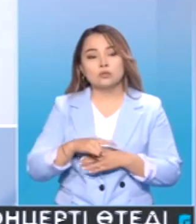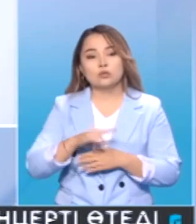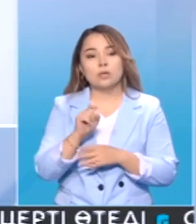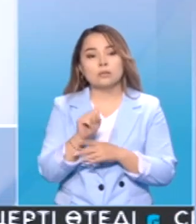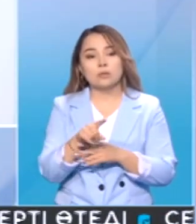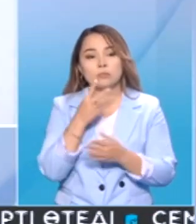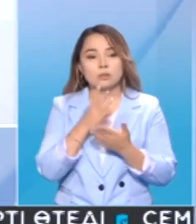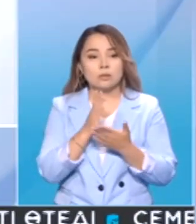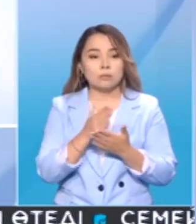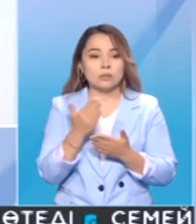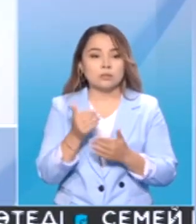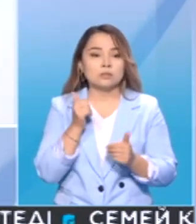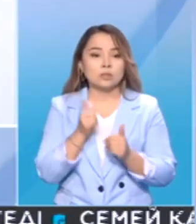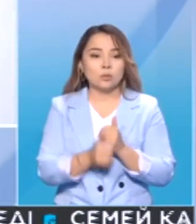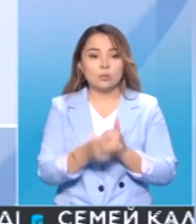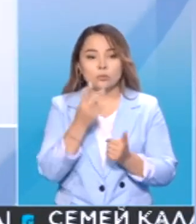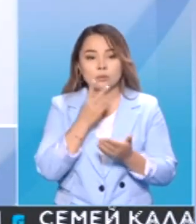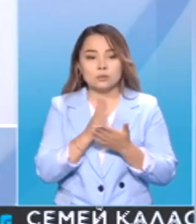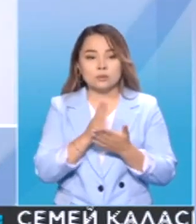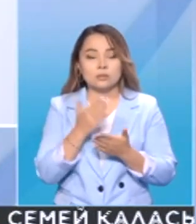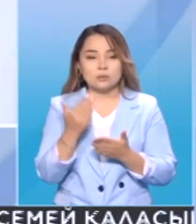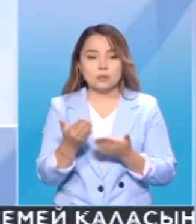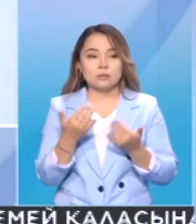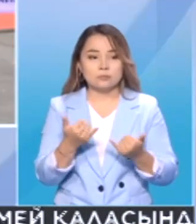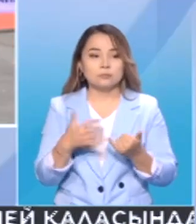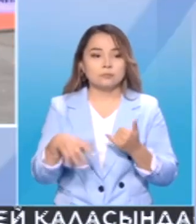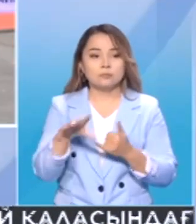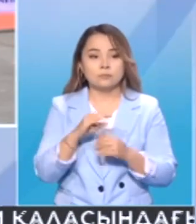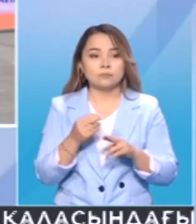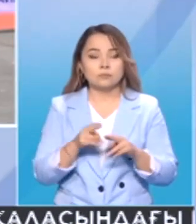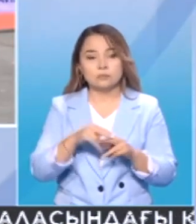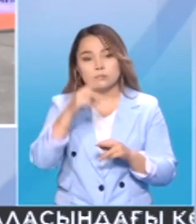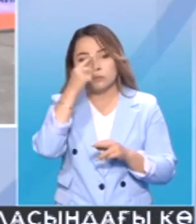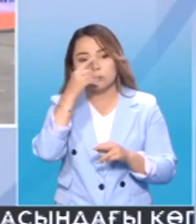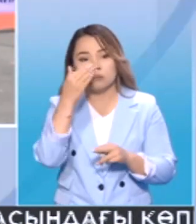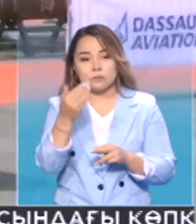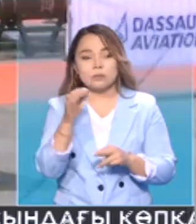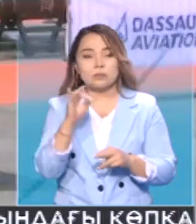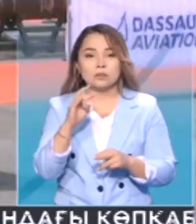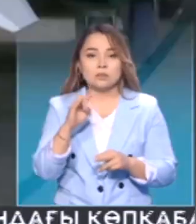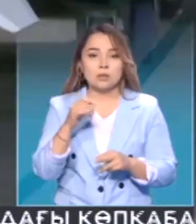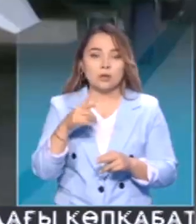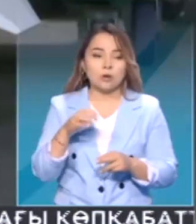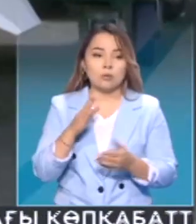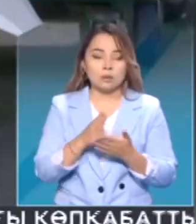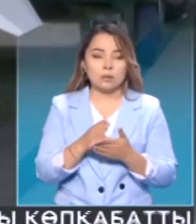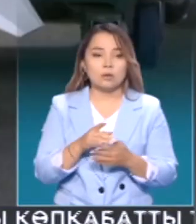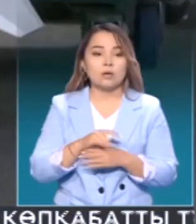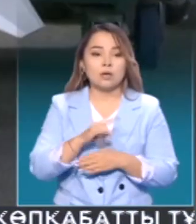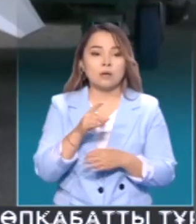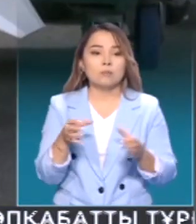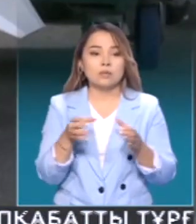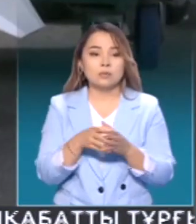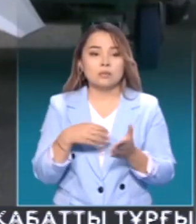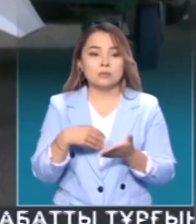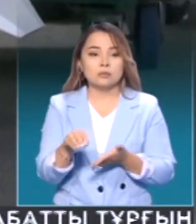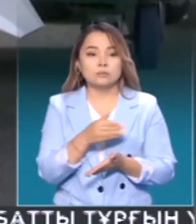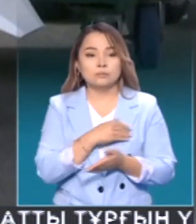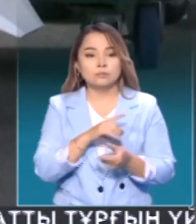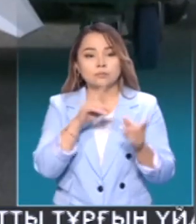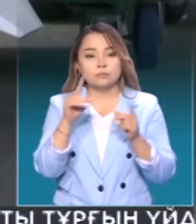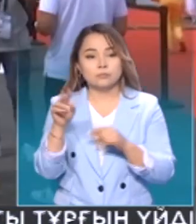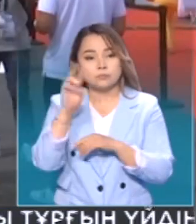тапсырыс берілді. Бұл рекордтық көрсеткіш. Лайнерлердің барлығын Үндістанның Indigo әуе компаниясы сатып алмақ. Бұл елге